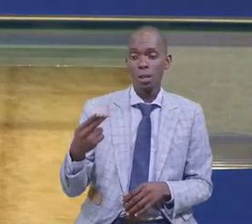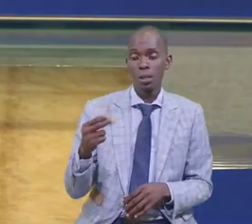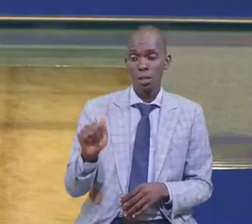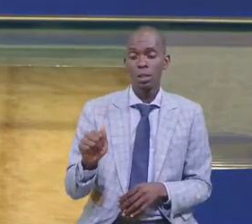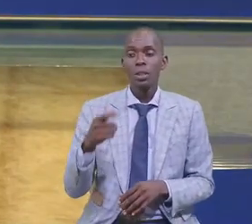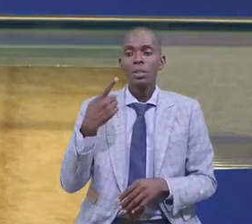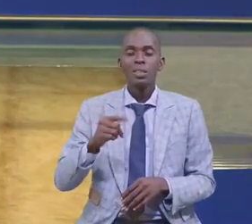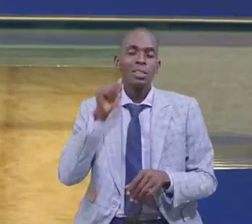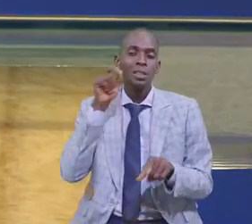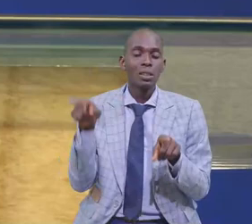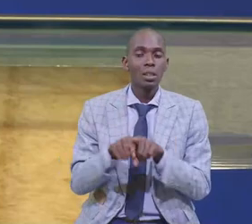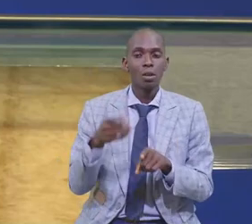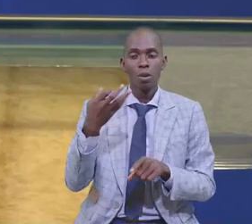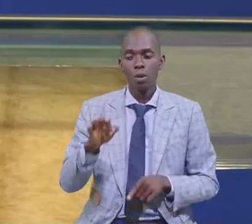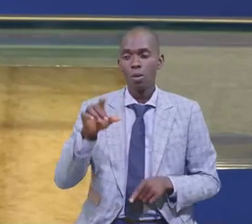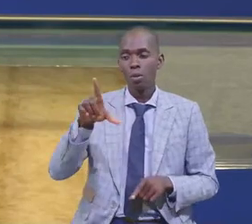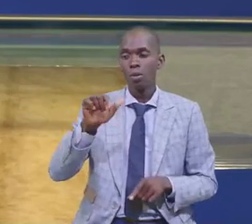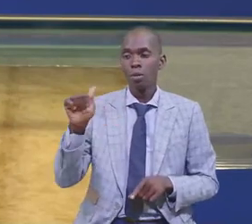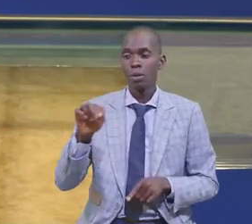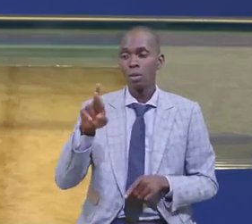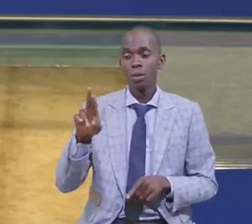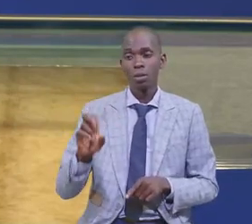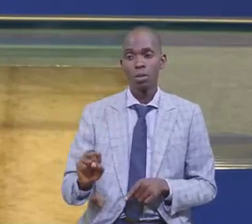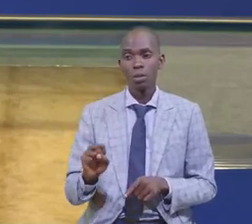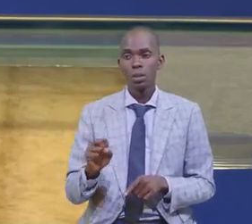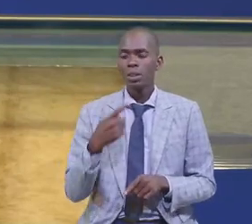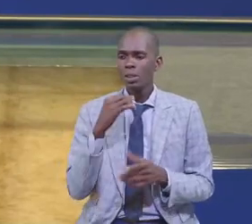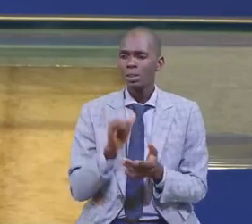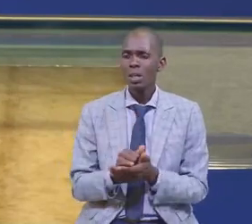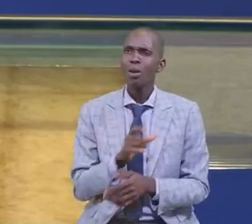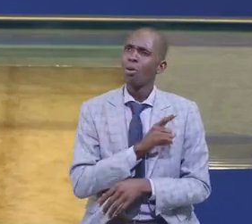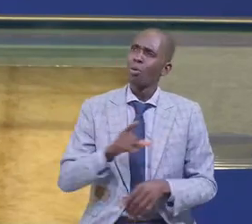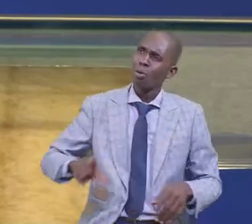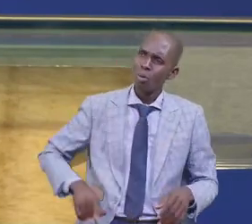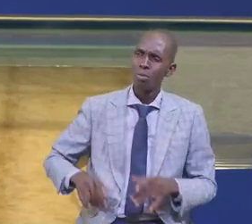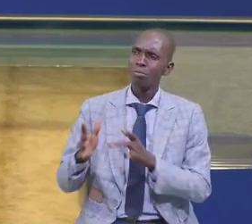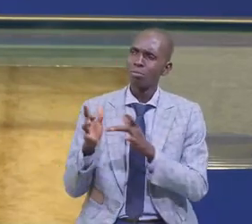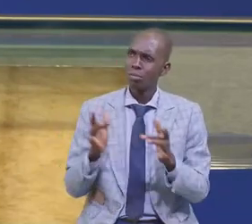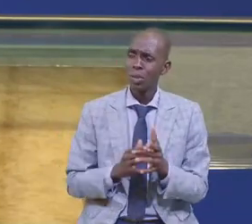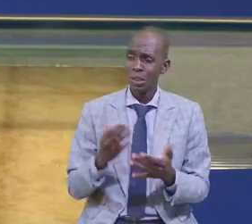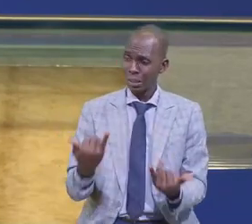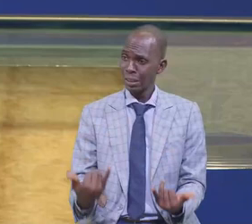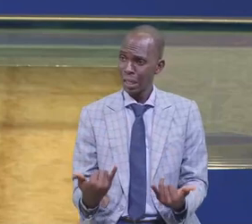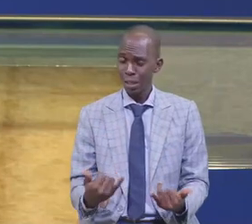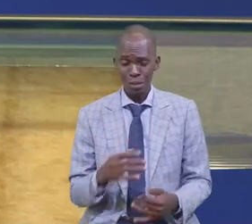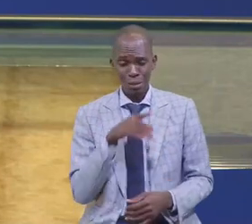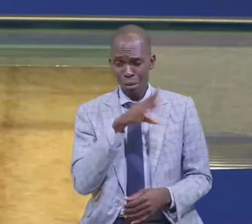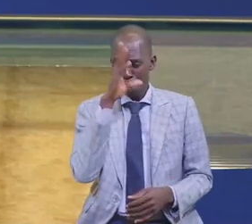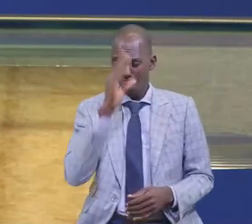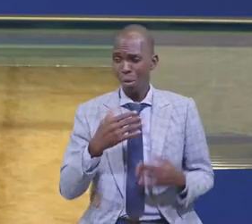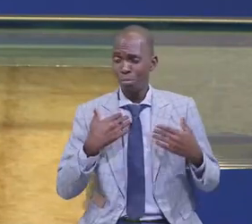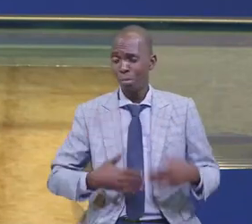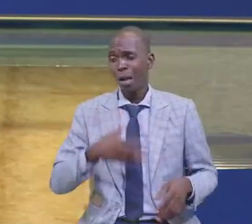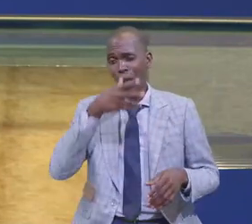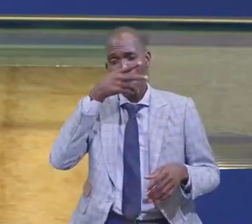mort, lui dit, Seigneur, il sent déjà,